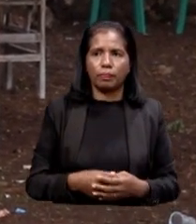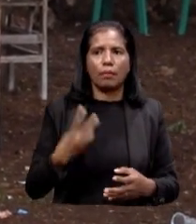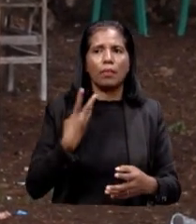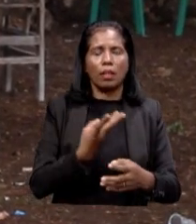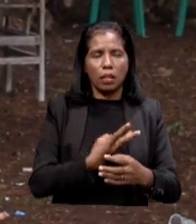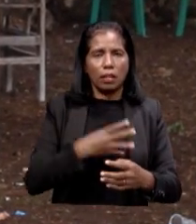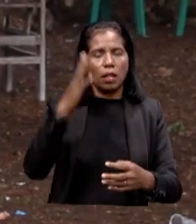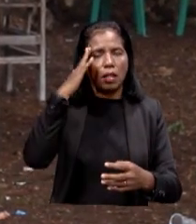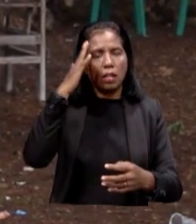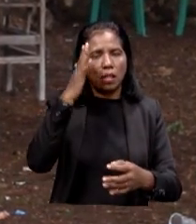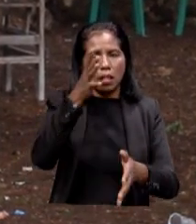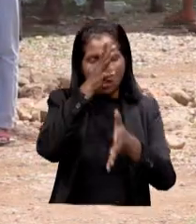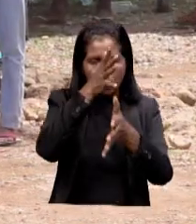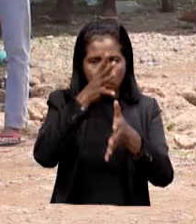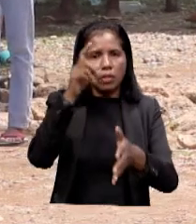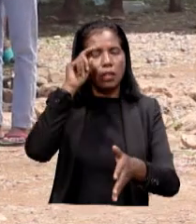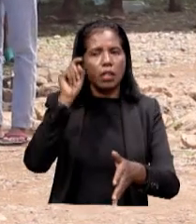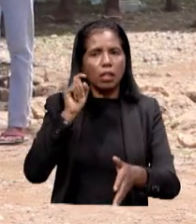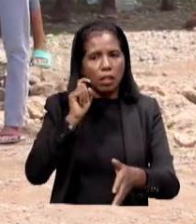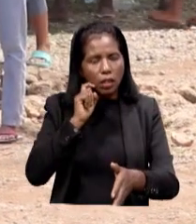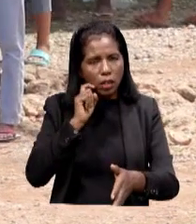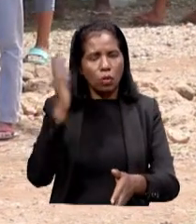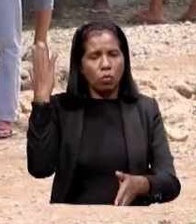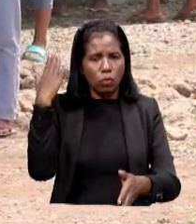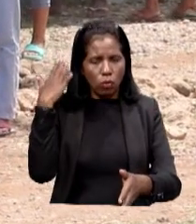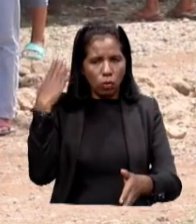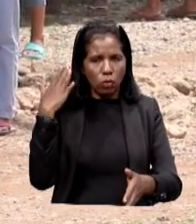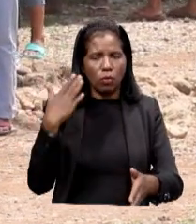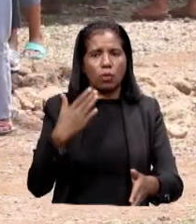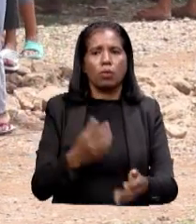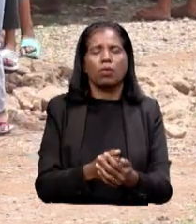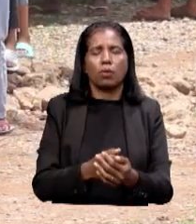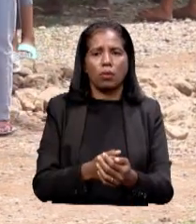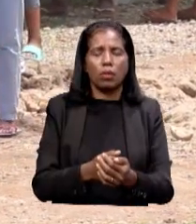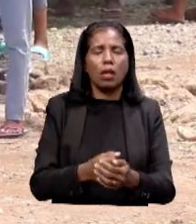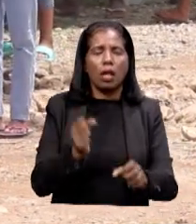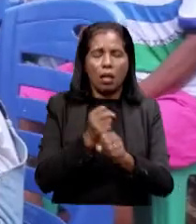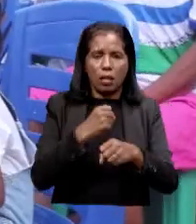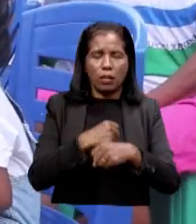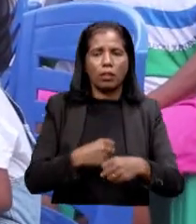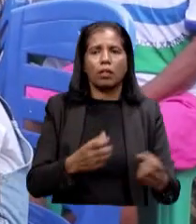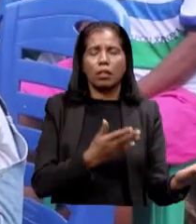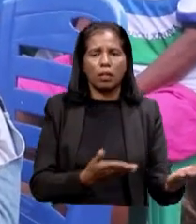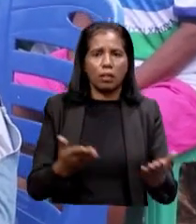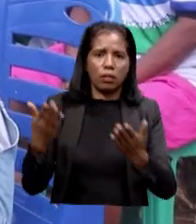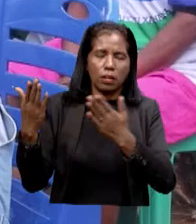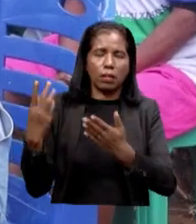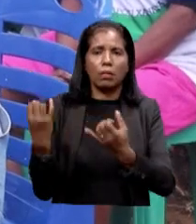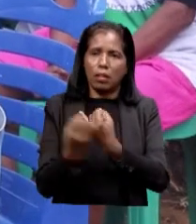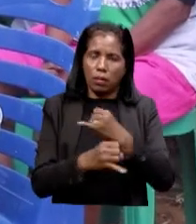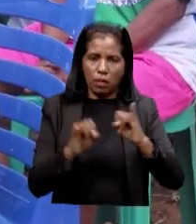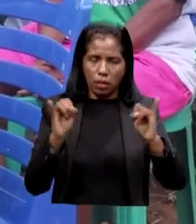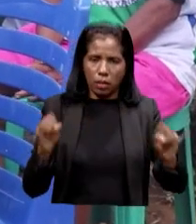Itatene agonana ulu keras. Luta hetina ruang ulu resing hat. Lori tapa upung rasikan, Ui